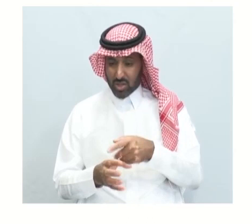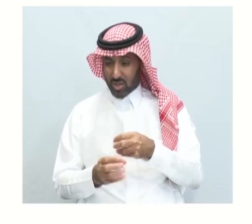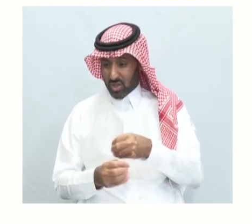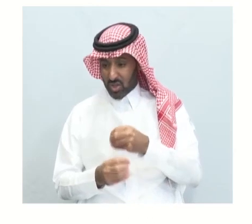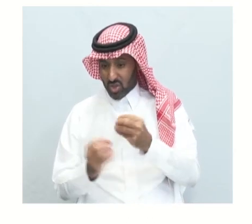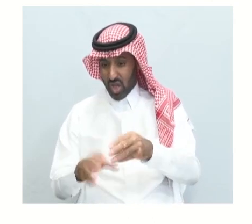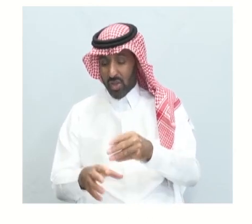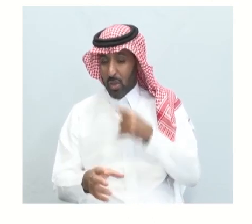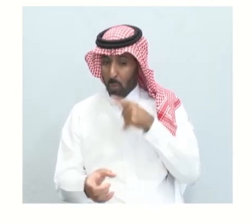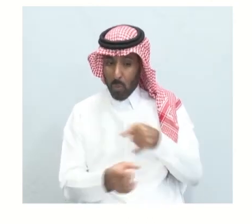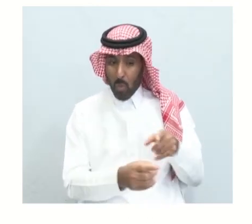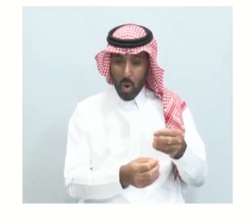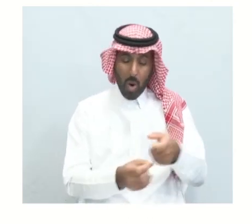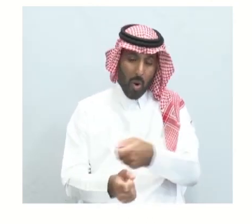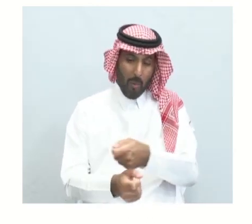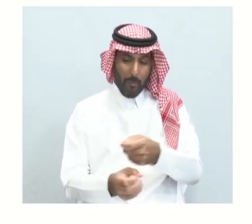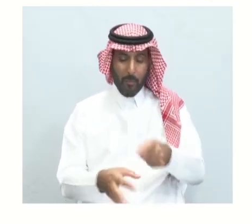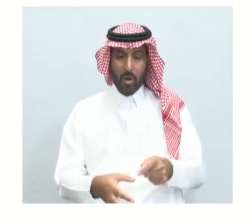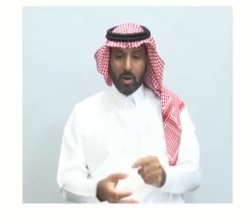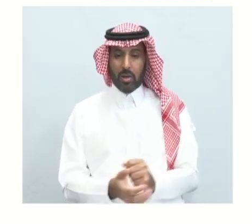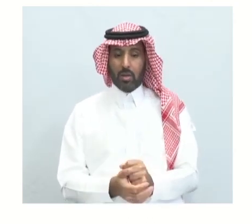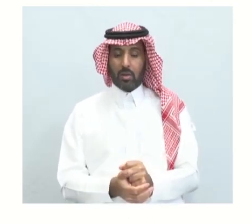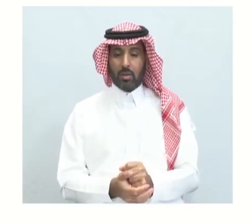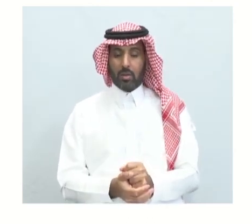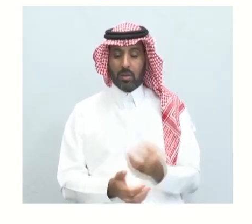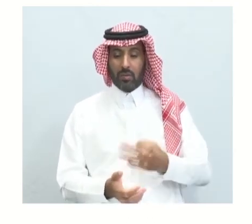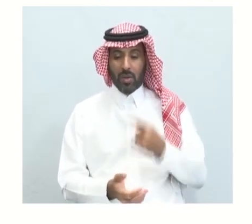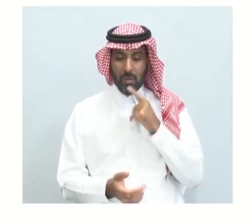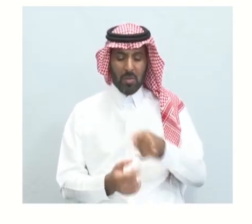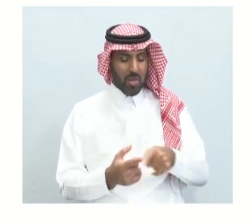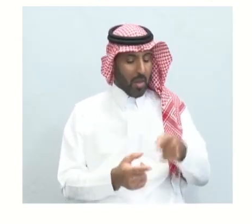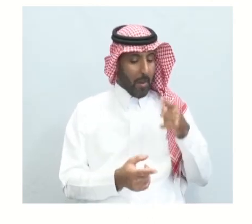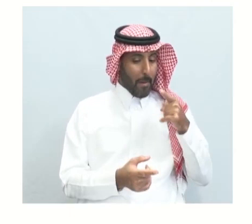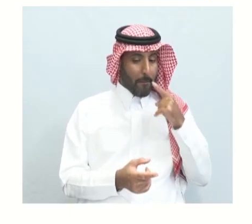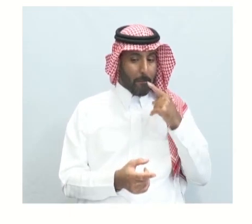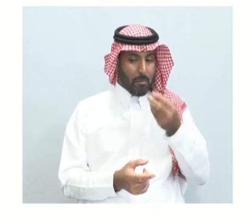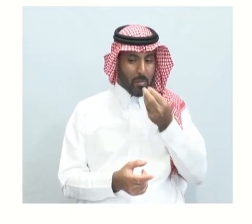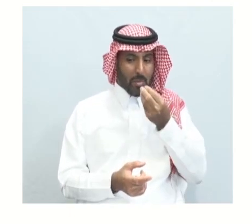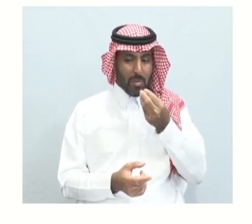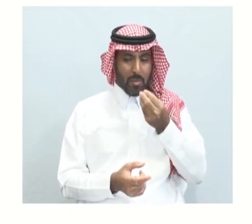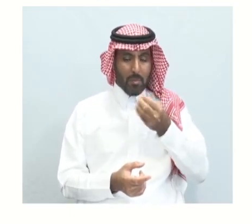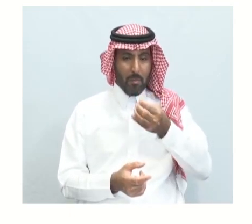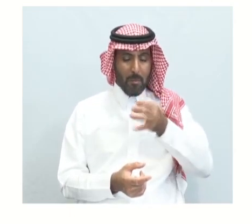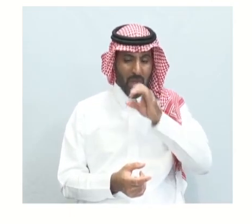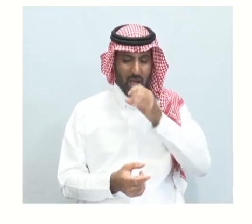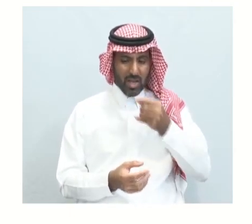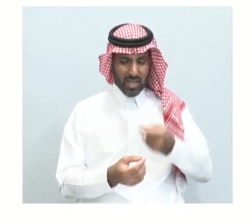الري وايجاد مصادر بديله عنها باستخدام مياه الصرف الصحي بعد